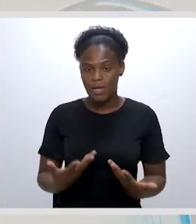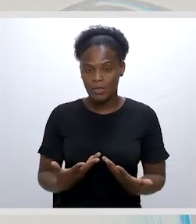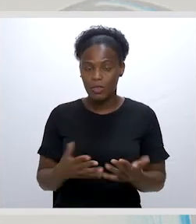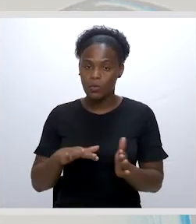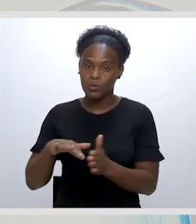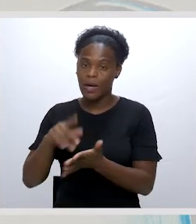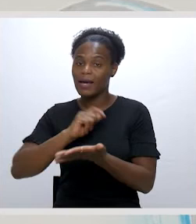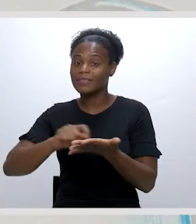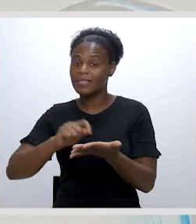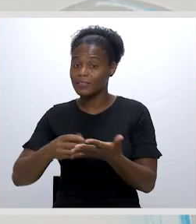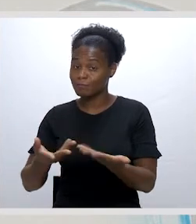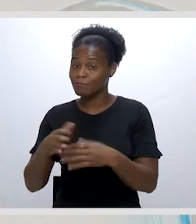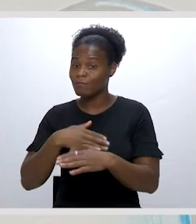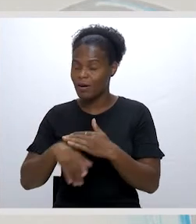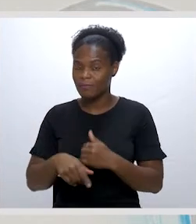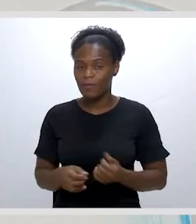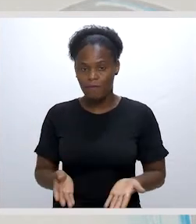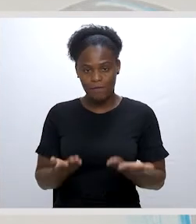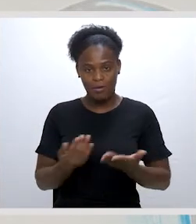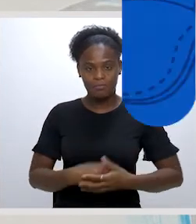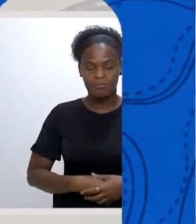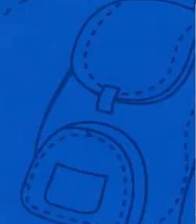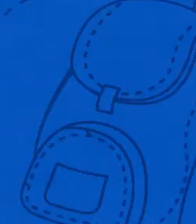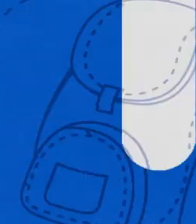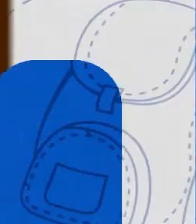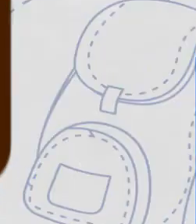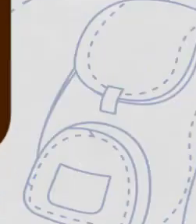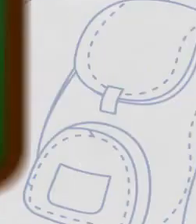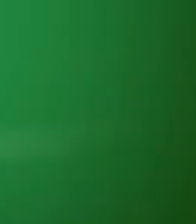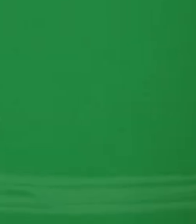aux exercices. On y va.